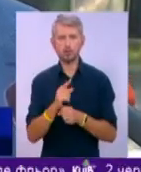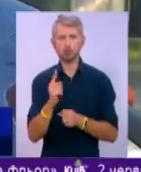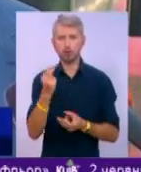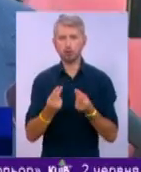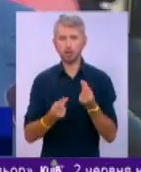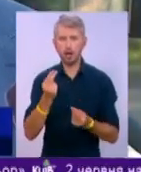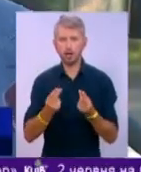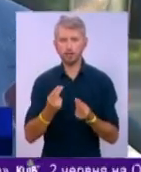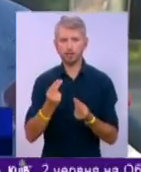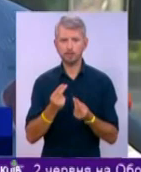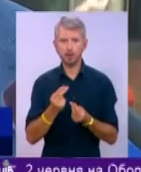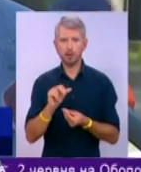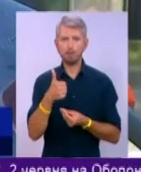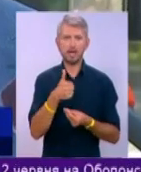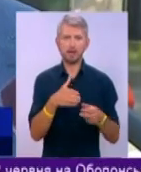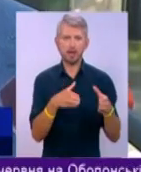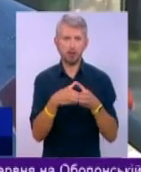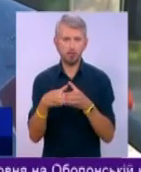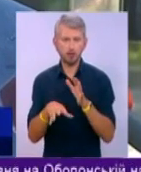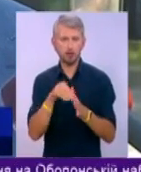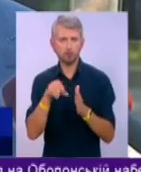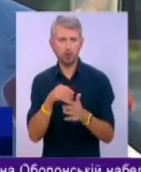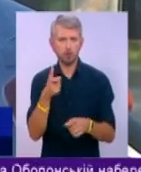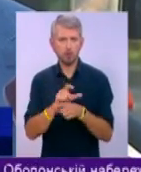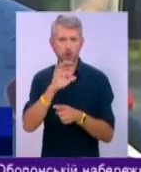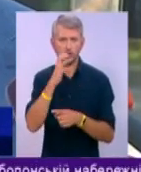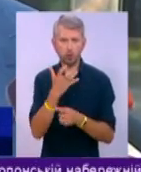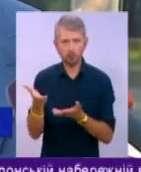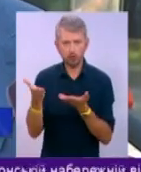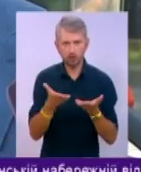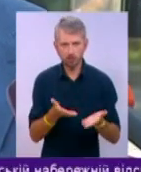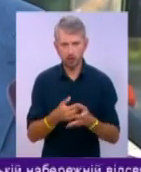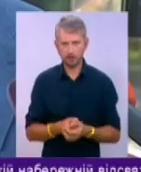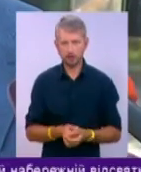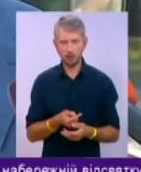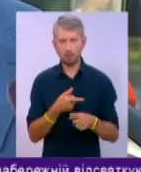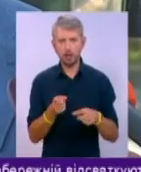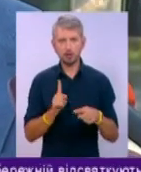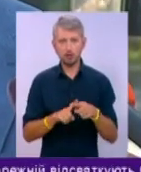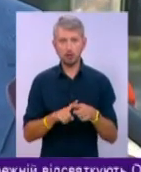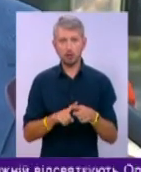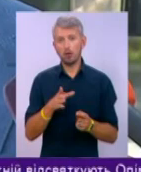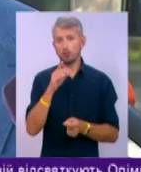грали першої команди, і збірні більш серйозні приглашались. Тому